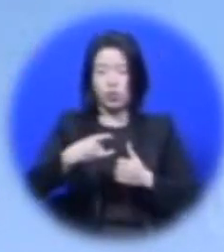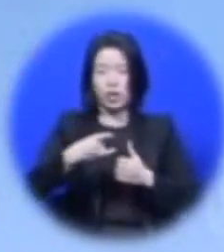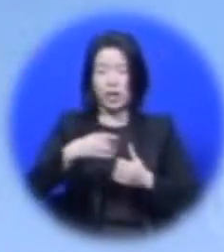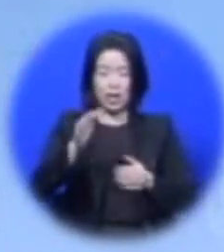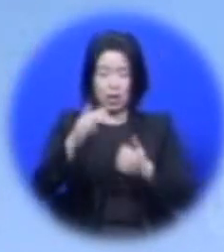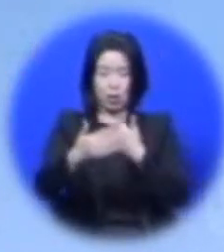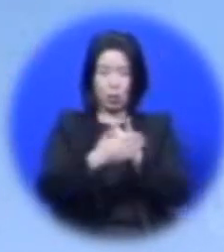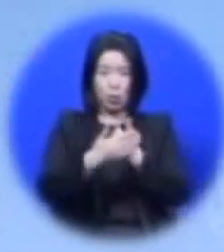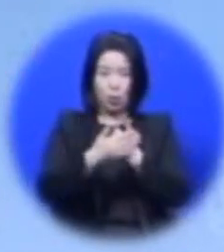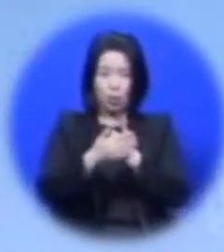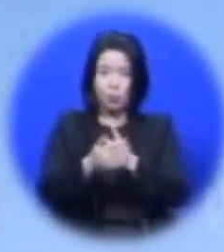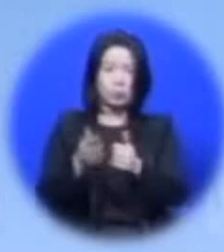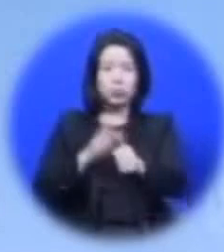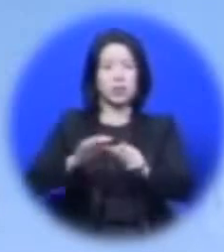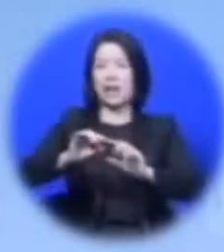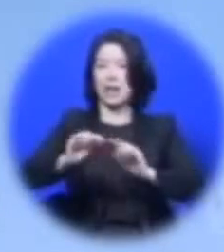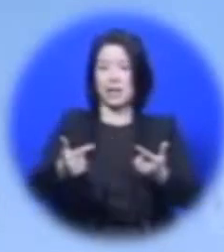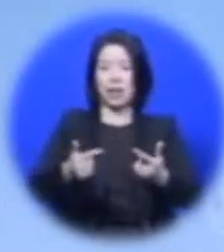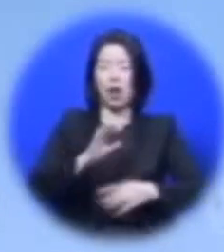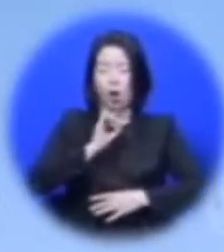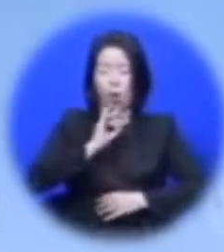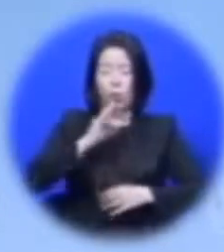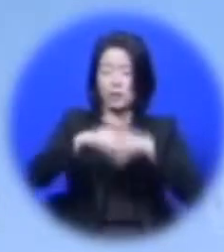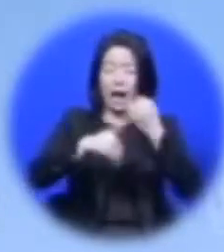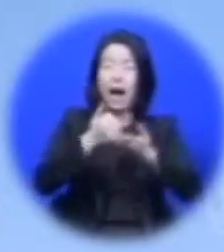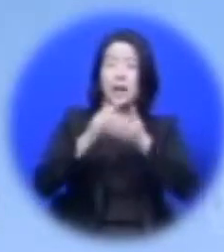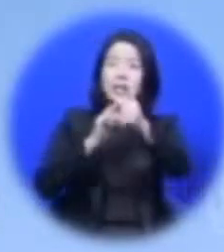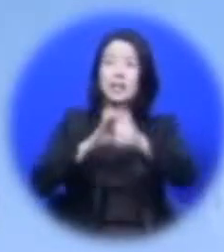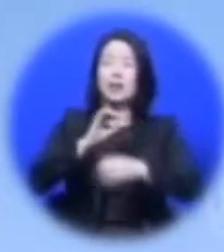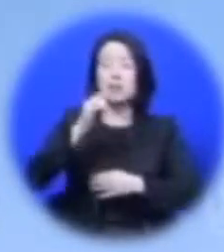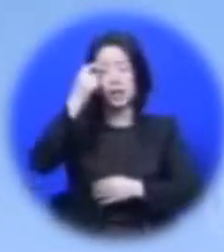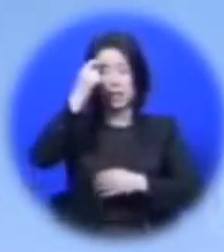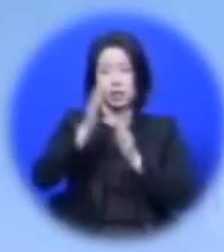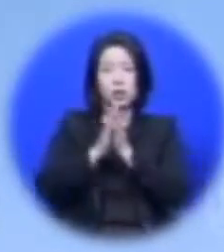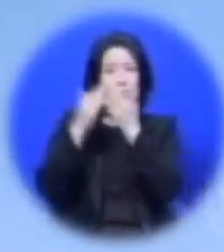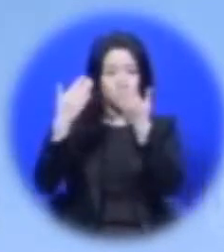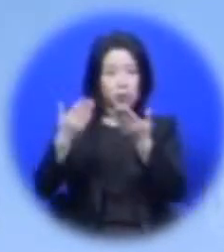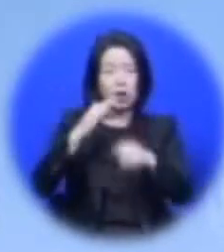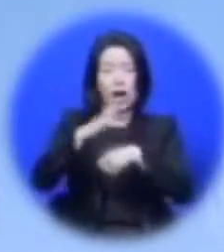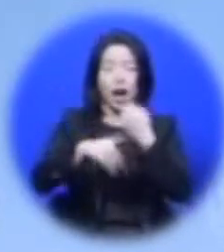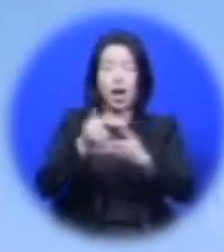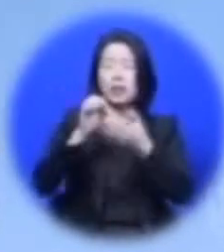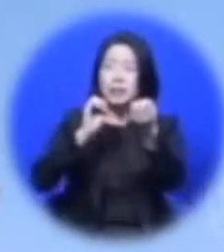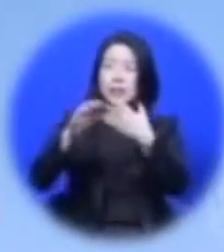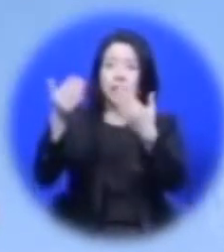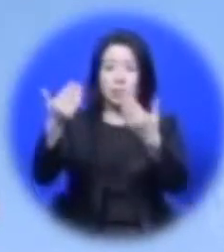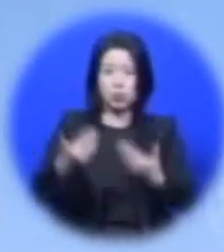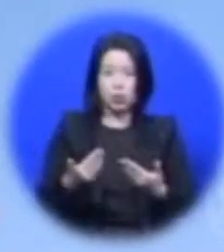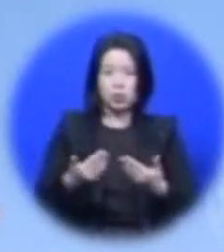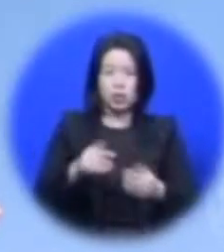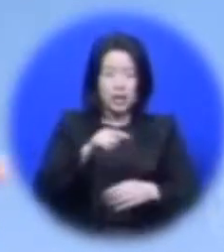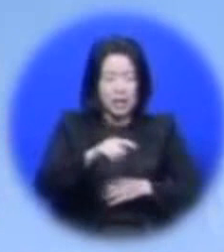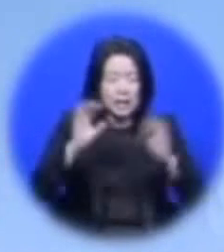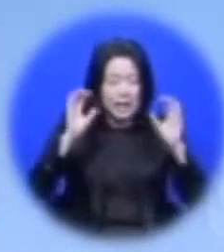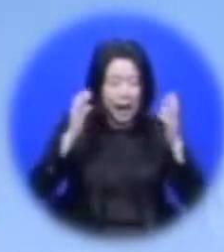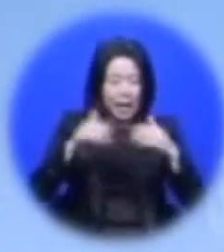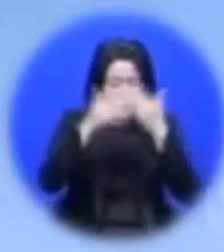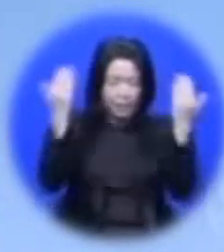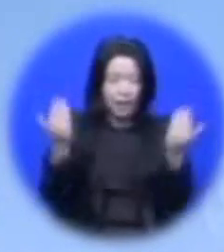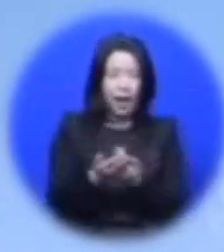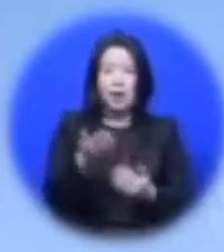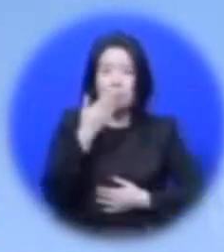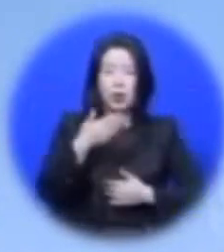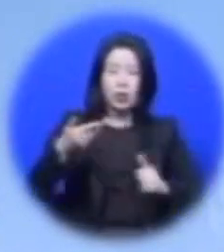않겠다. 오직 하나님께만 기도하고 하나님이 응답해 주셔서 이 아이들 다 먹여 살리게 해 주실